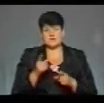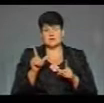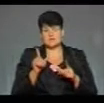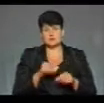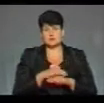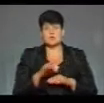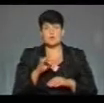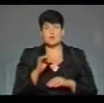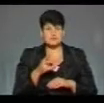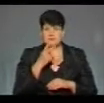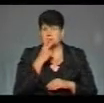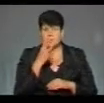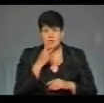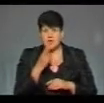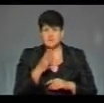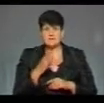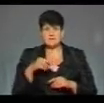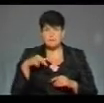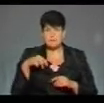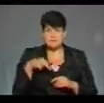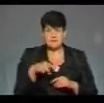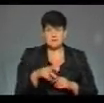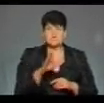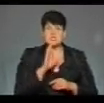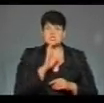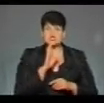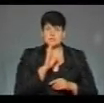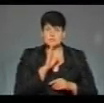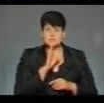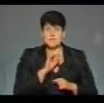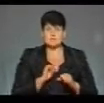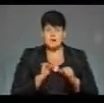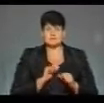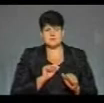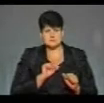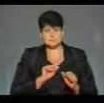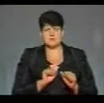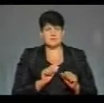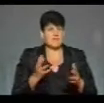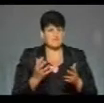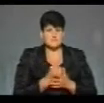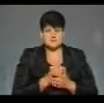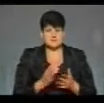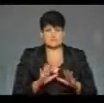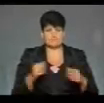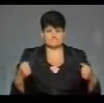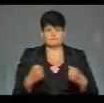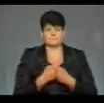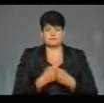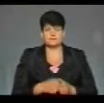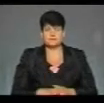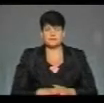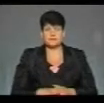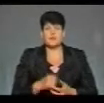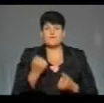вулиці Руській, не побачив, як на проїжджу частину на пішохідному переході вийшла жінка. Намагався загальмувати, але, на жаль, не встиг, сталося зіткнення.